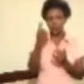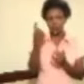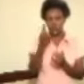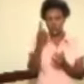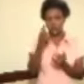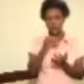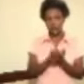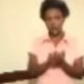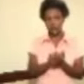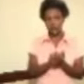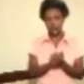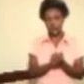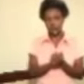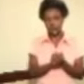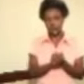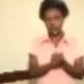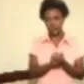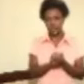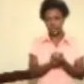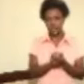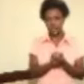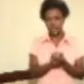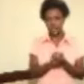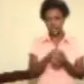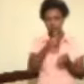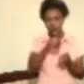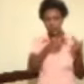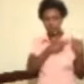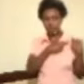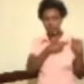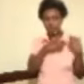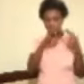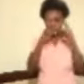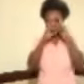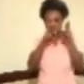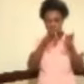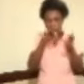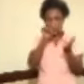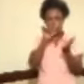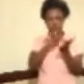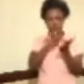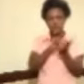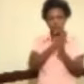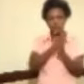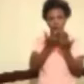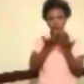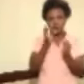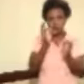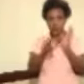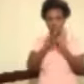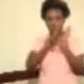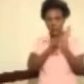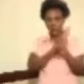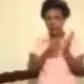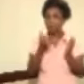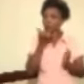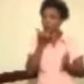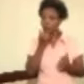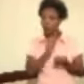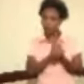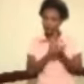de respecter sa constitution en dit. Parce que moi-même, légalise tout, son loi pas bon, ou changer. Si